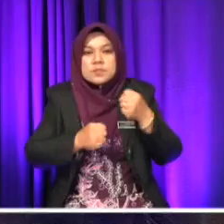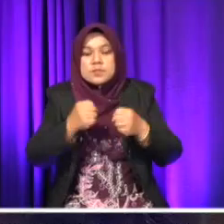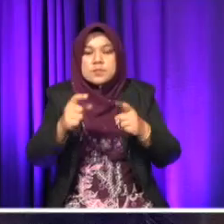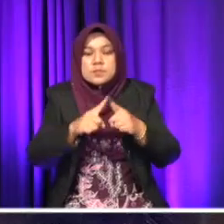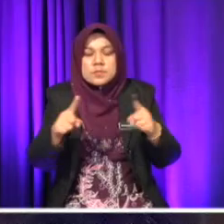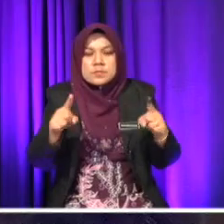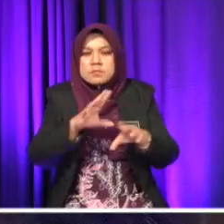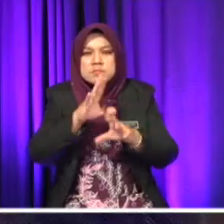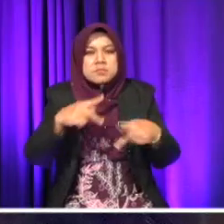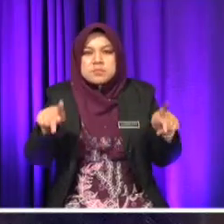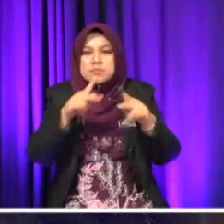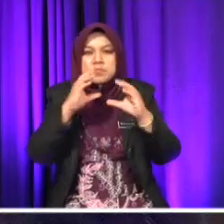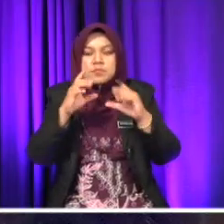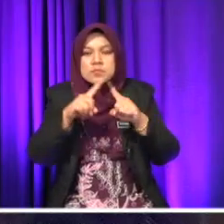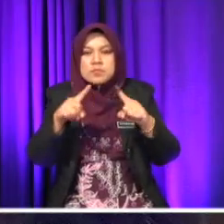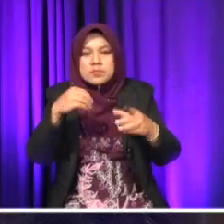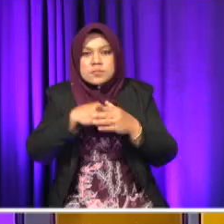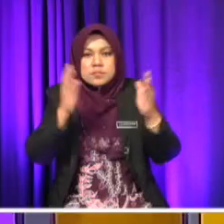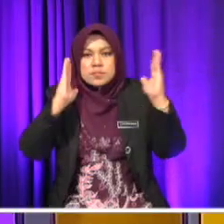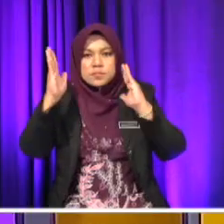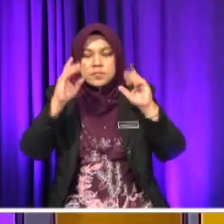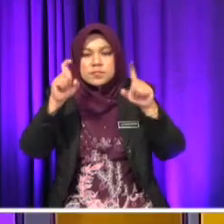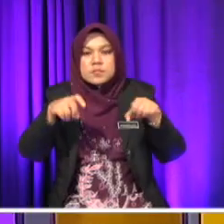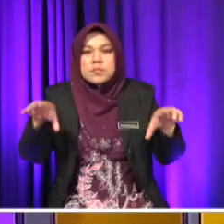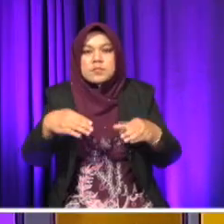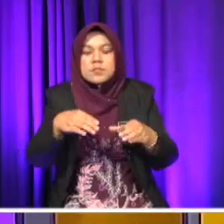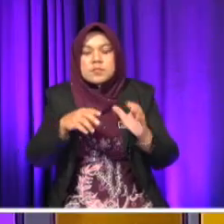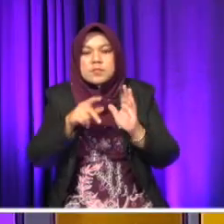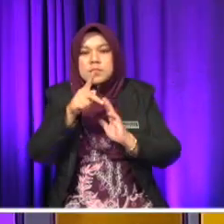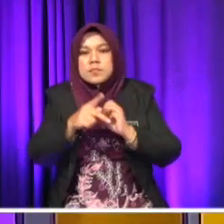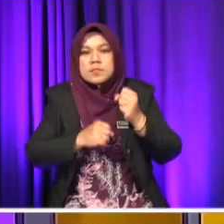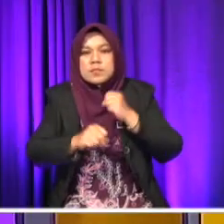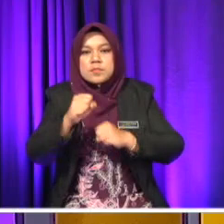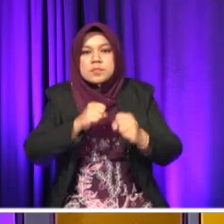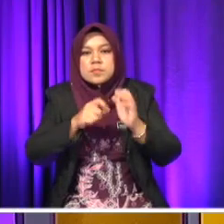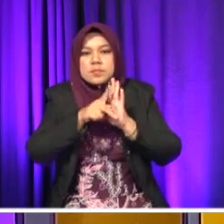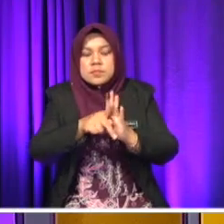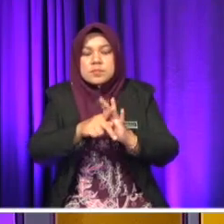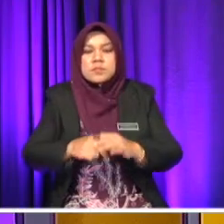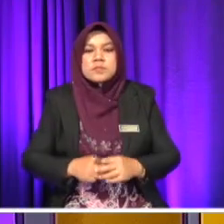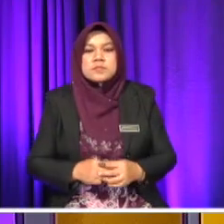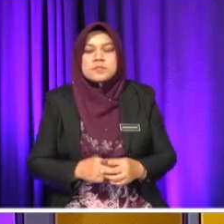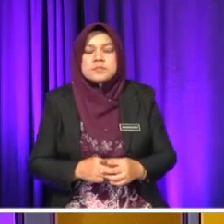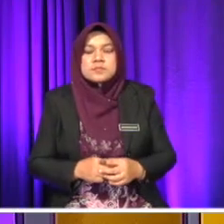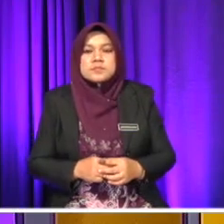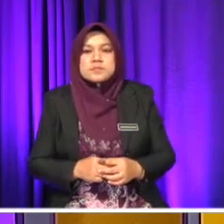dalam kelas bahasa jadi ini merupakan ilmu yang seimbang